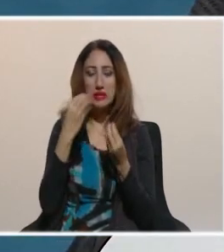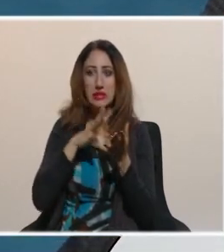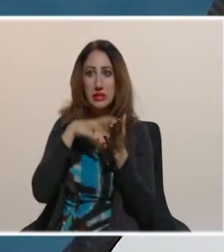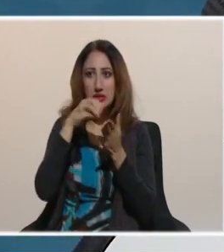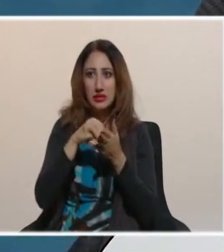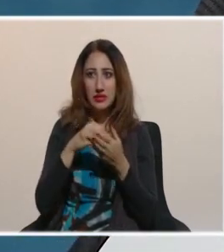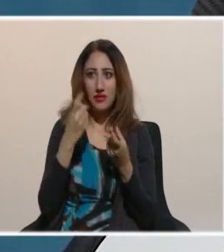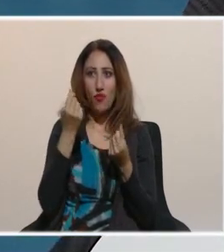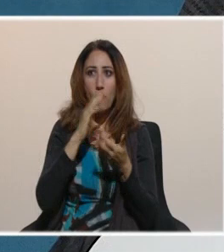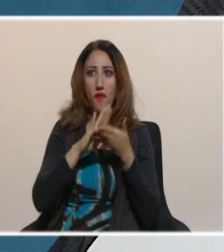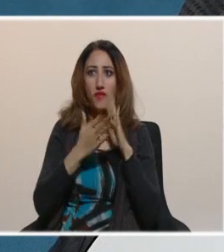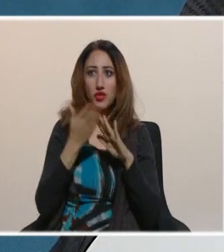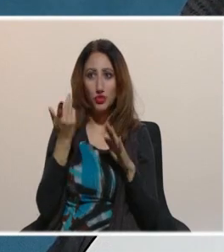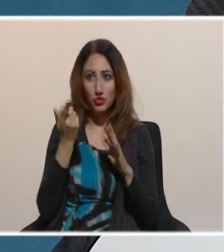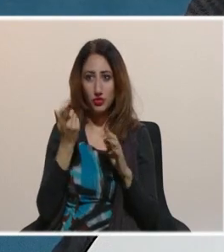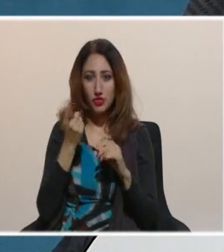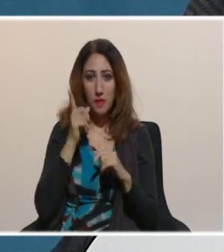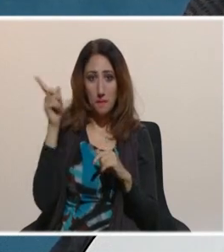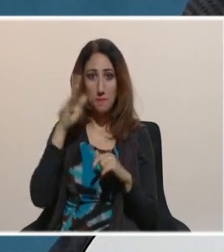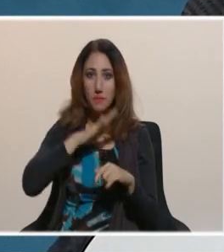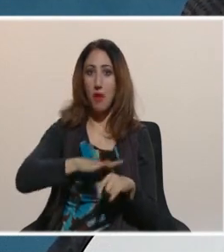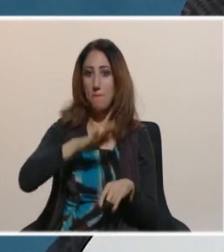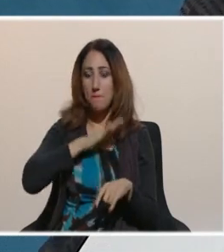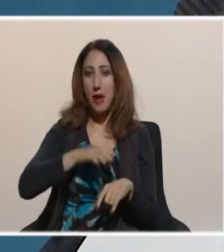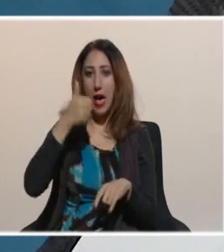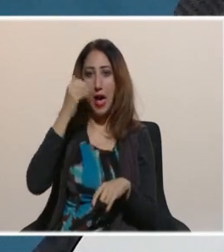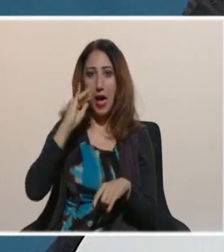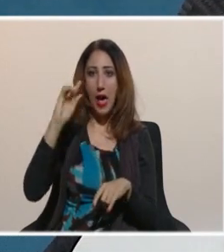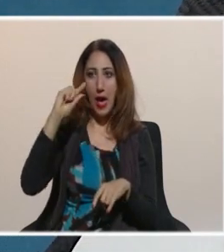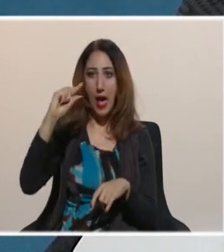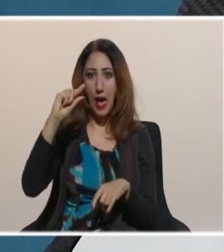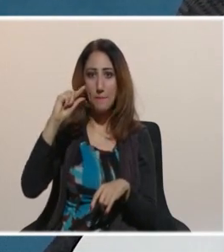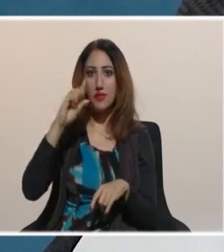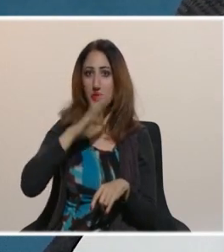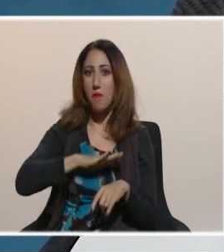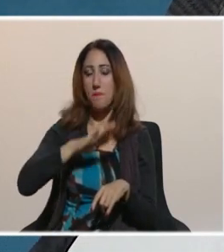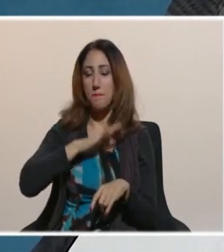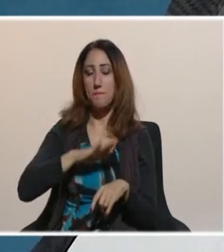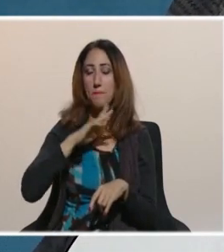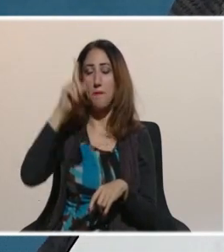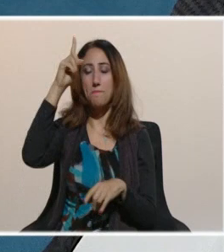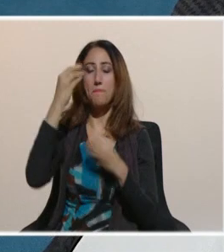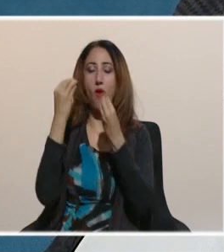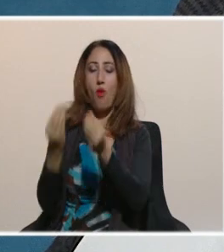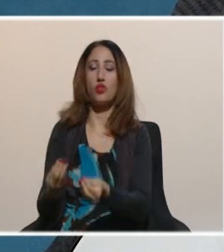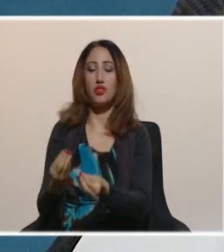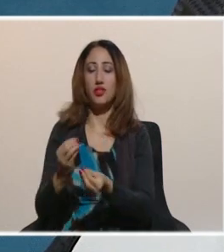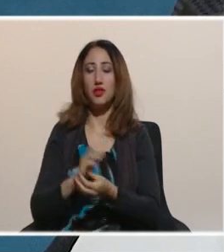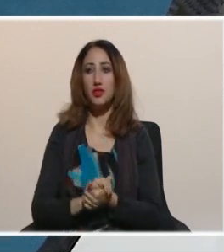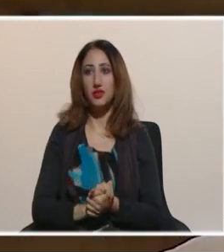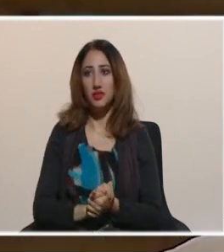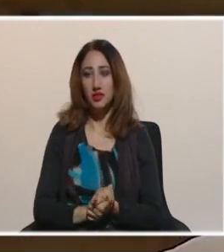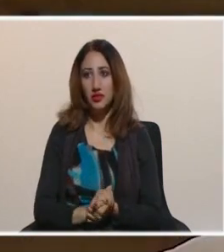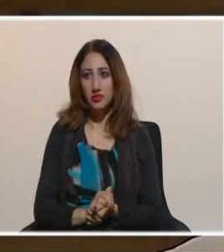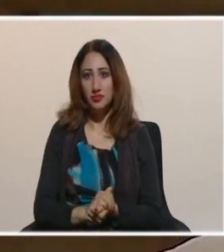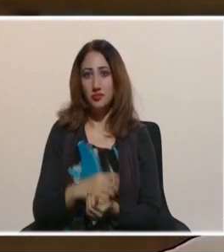كحت، بس هو صبور عشان كده ربنا كرم. هو صبور جدا علويه،